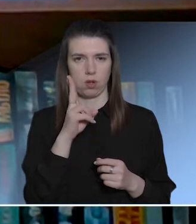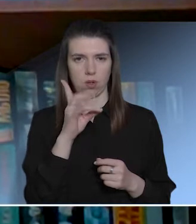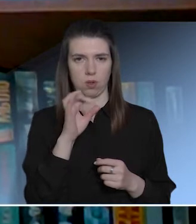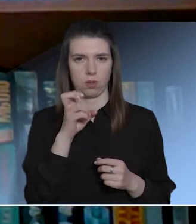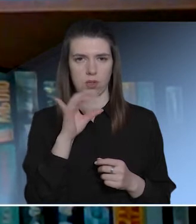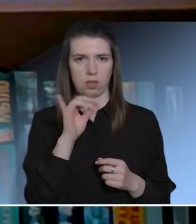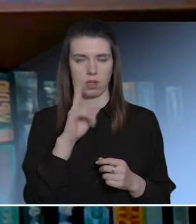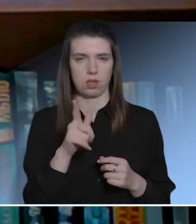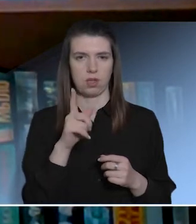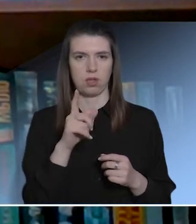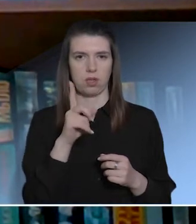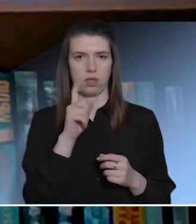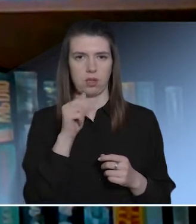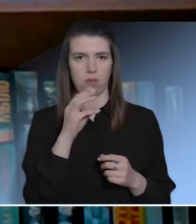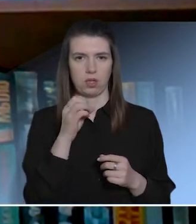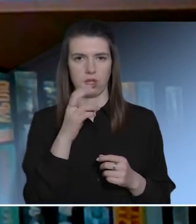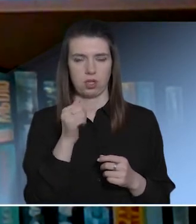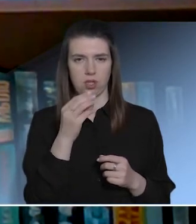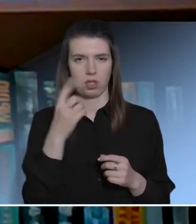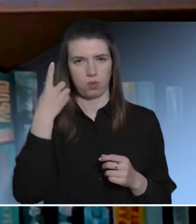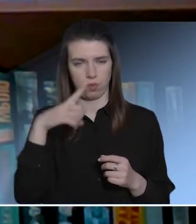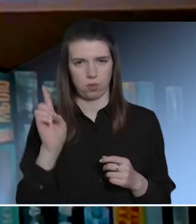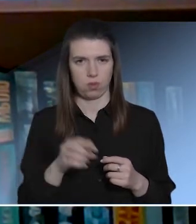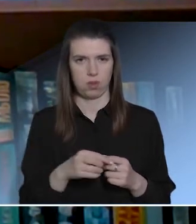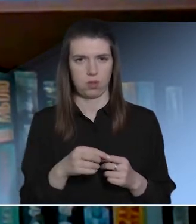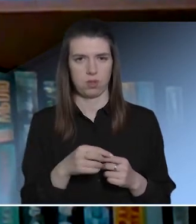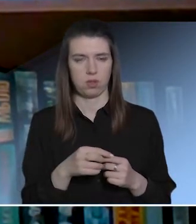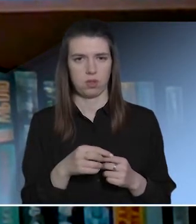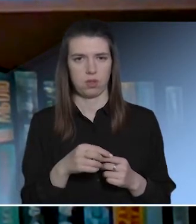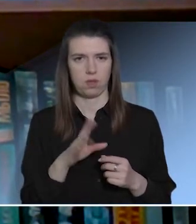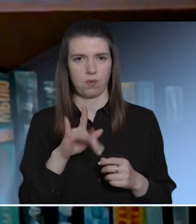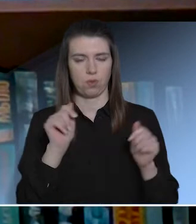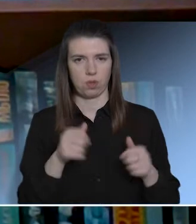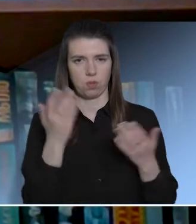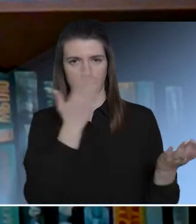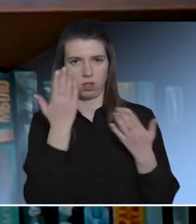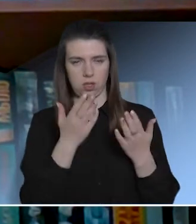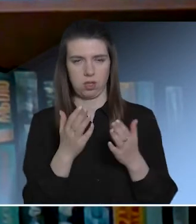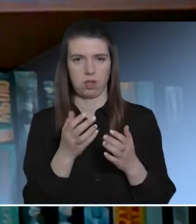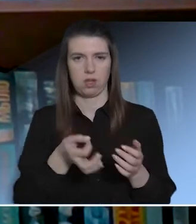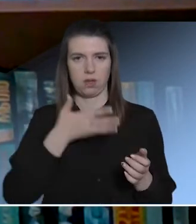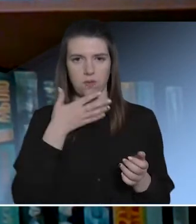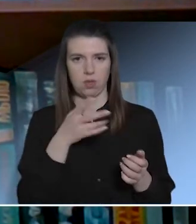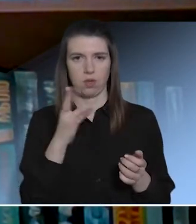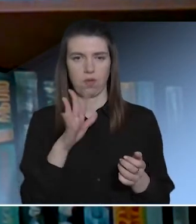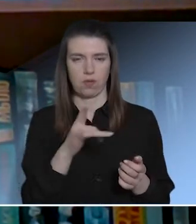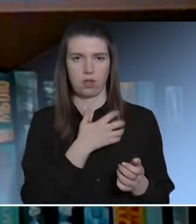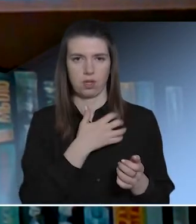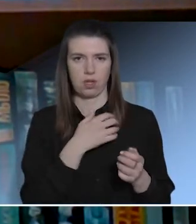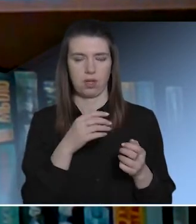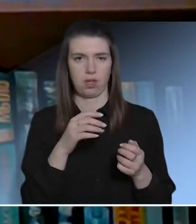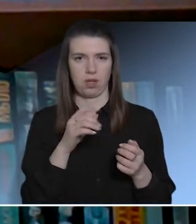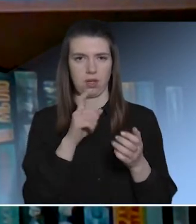Буккроссинг – это замечательная придумка. Вы можете прочесть книгу, она вам очень нравится, но вы